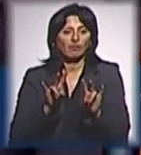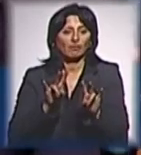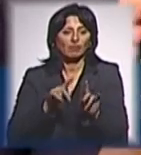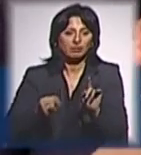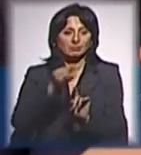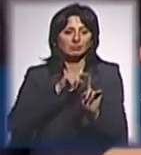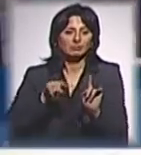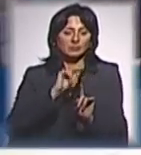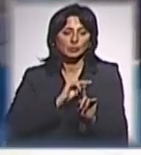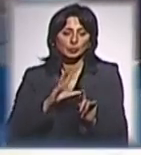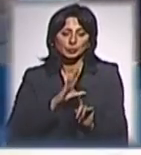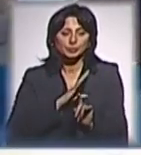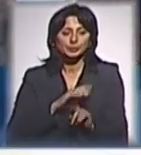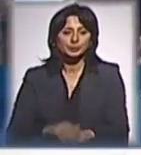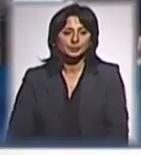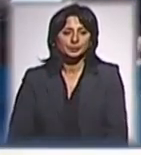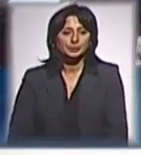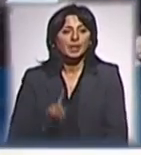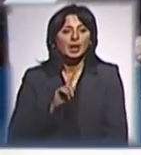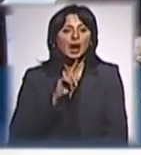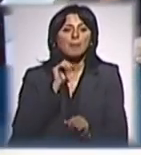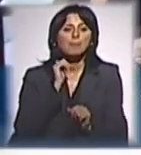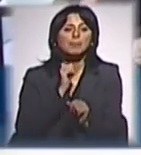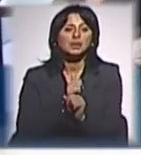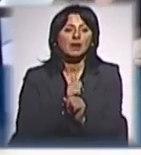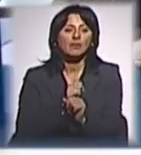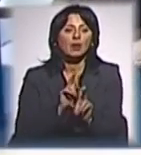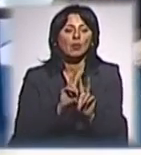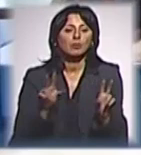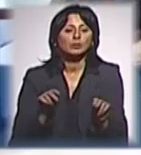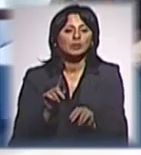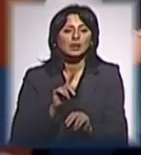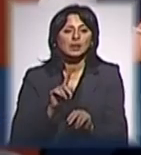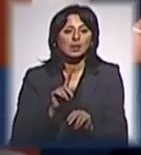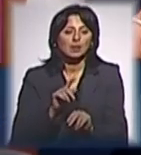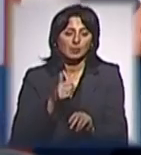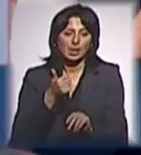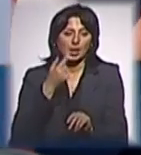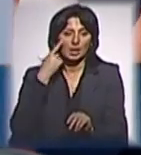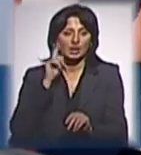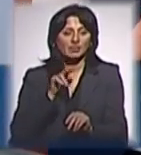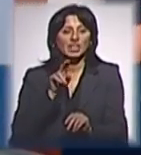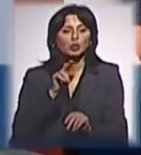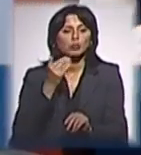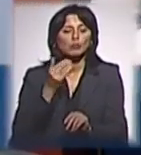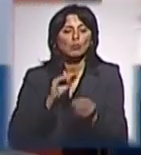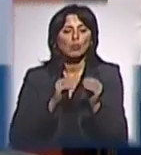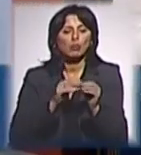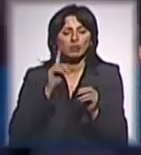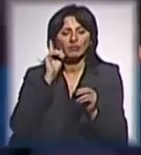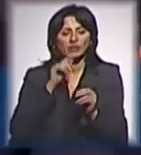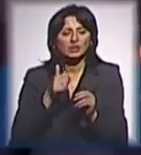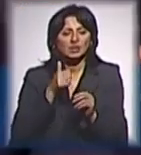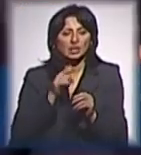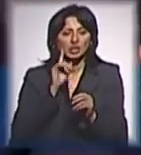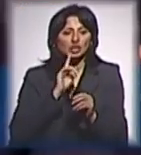ამ რაიონში მუშაობდი. მაგრამ სოციალური გარდა პირდებით დიდუბელს. მე ძალიან კარგად ვიცი უკვე დიდუბელთა პრობლემები, მიუხედავად იმისა,